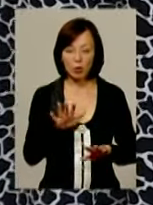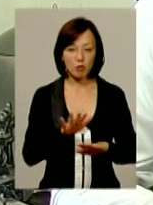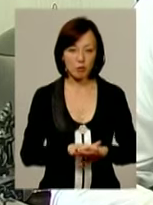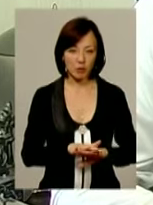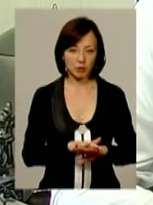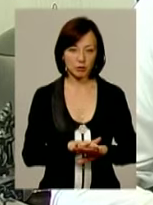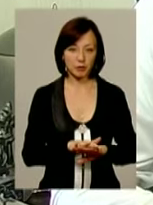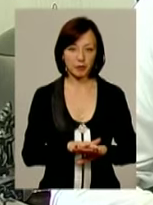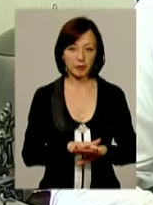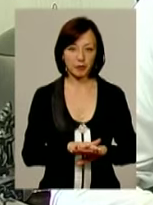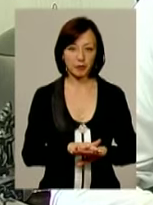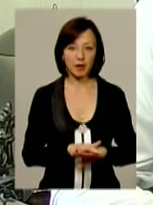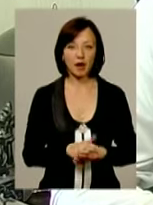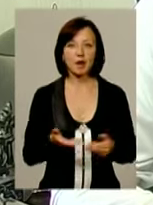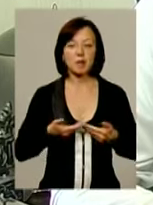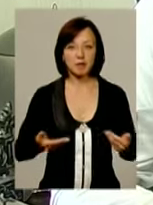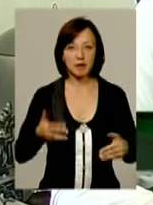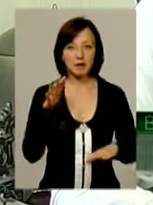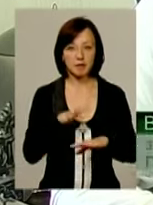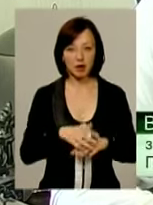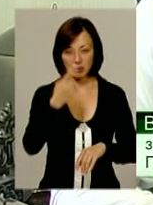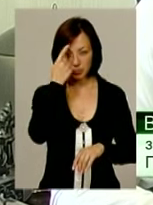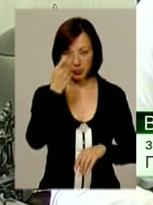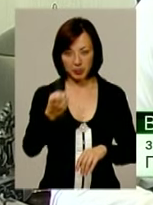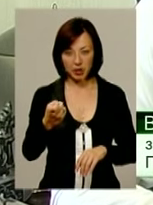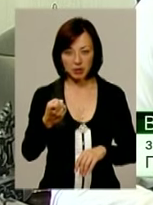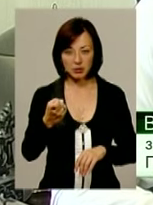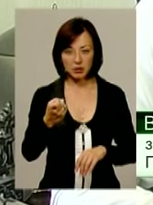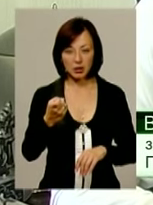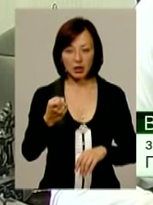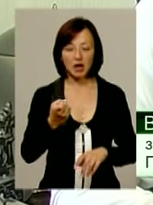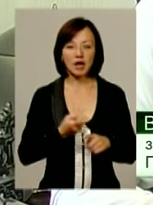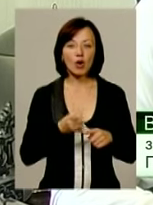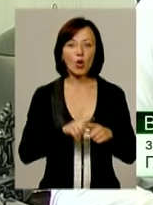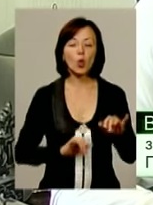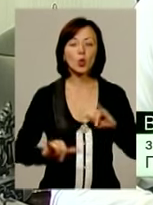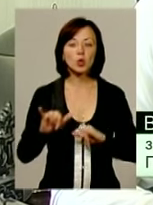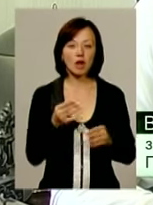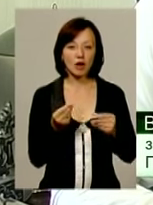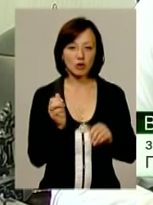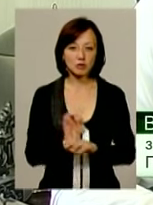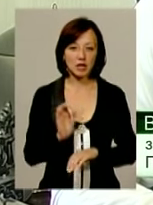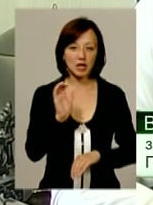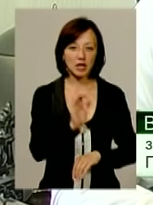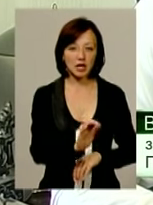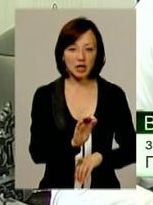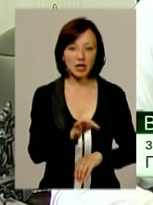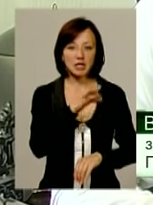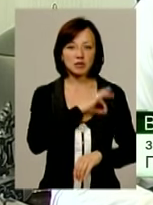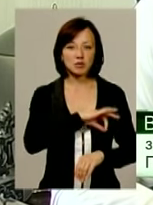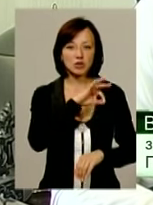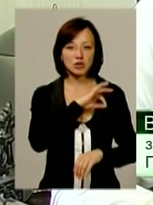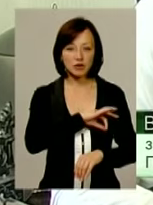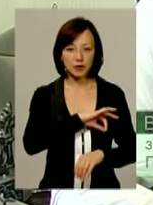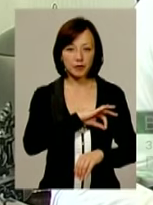банку. Ми банки попередили, банки знають, на які реквізити, відповідно, ці кошти перераховувати. Тобто споживач спокійно взяв розрахункову